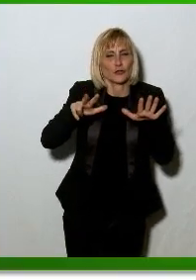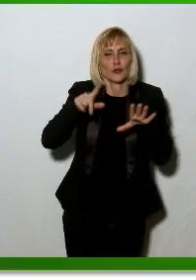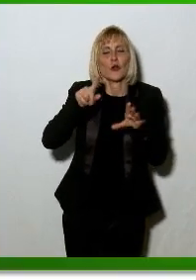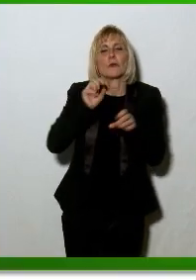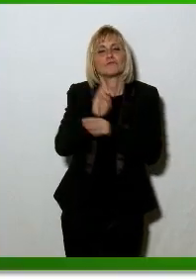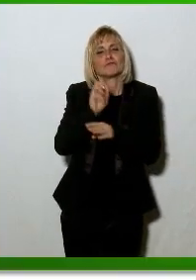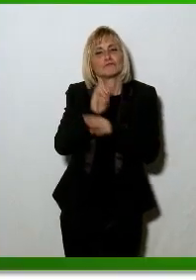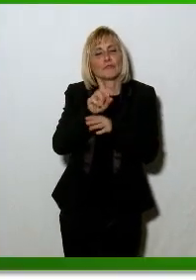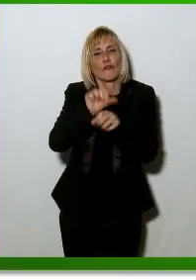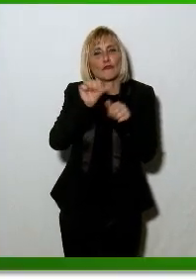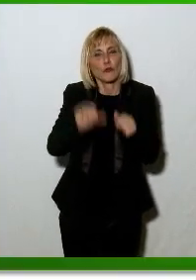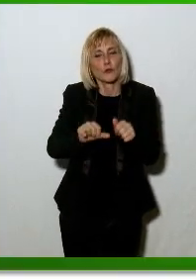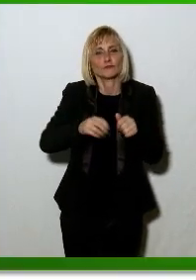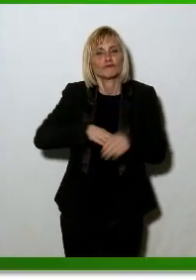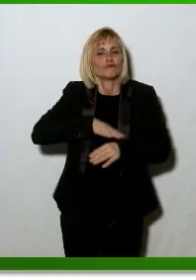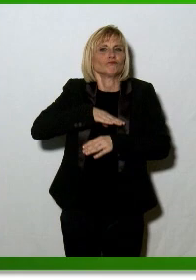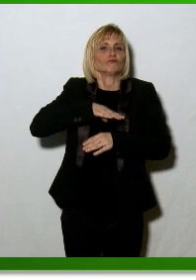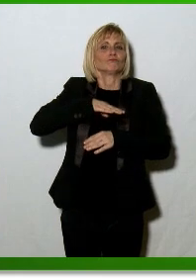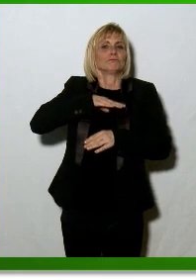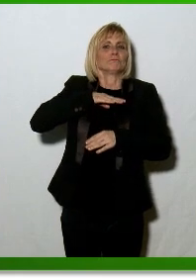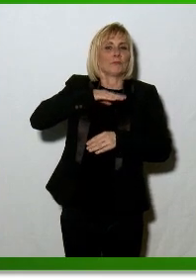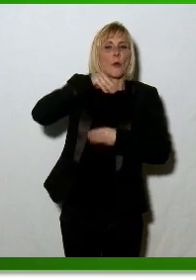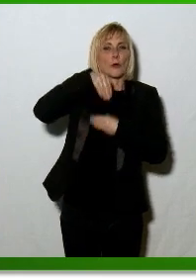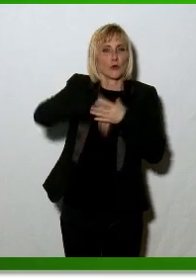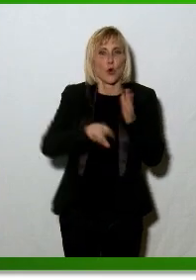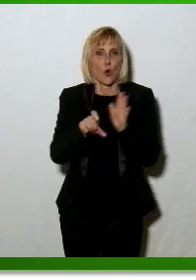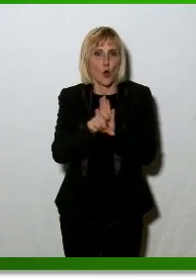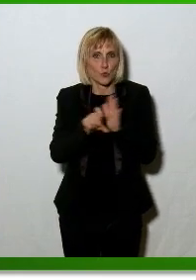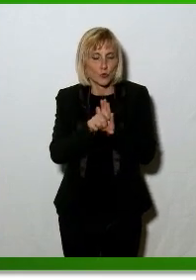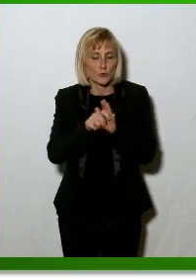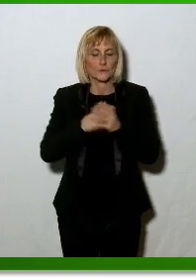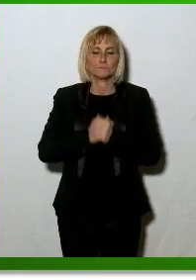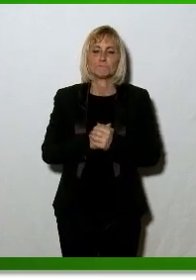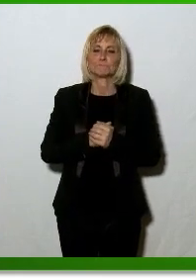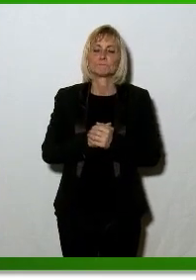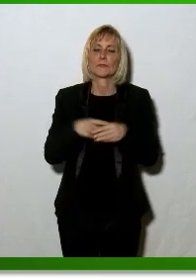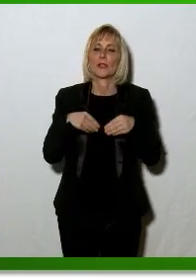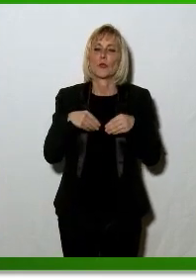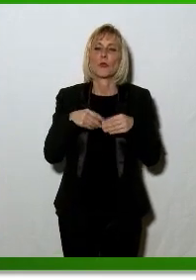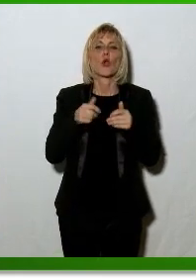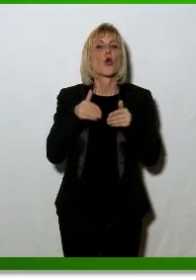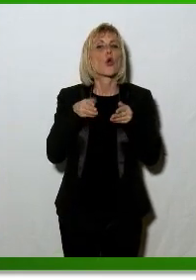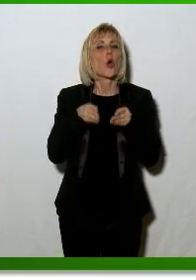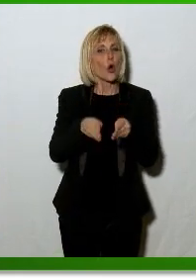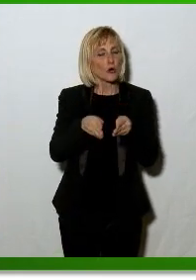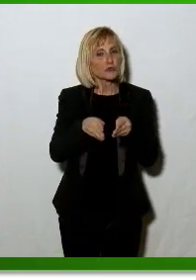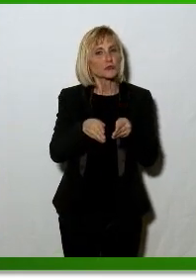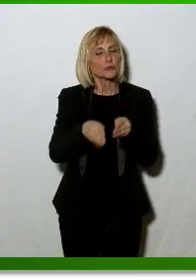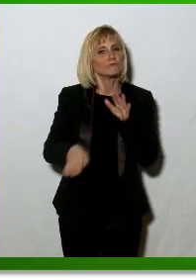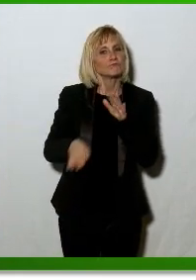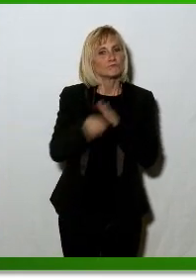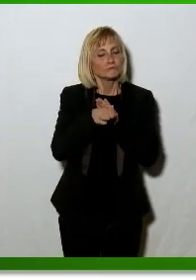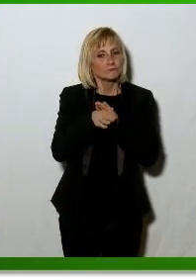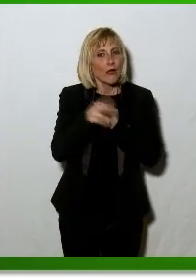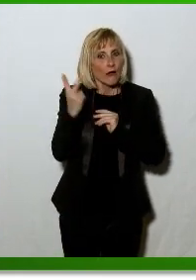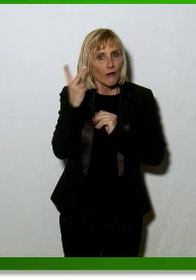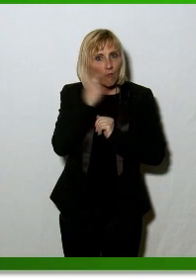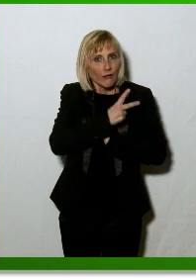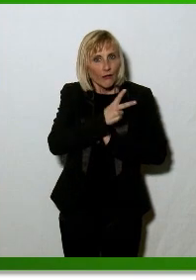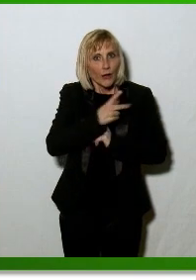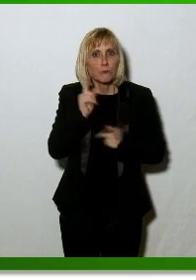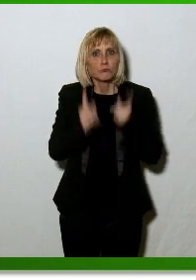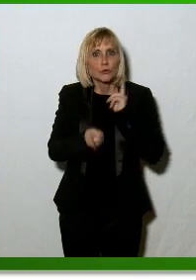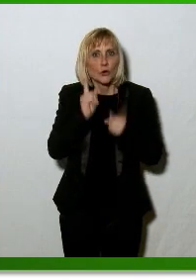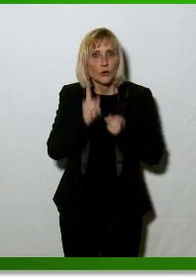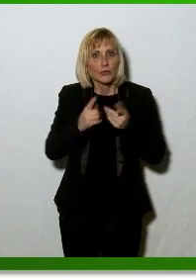all'interno e crescita all'interno dei Comuni da lì dalla dal forza ho capito quanto la mia passione per la politica e